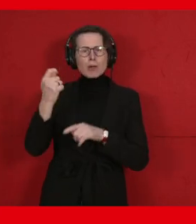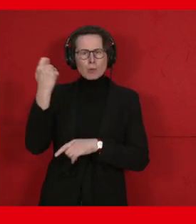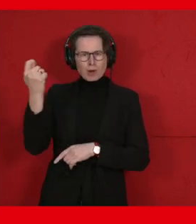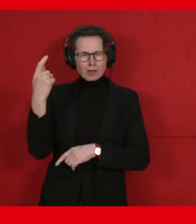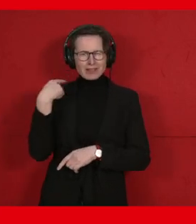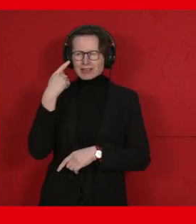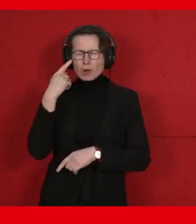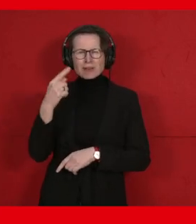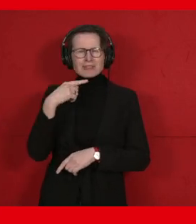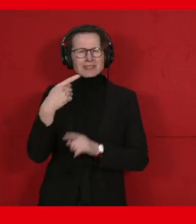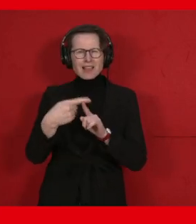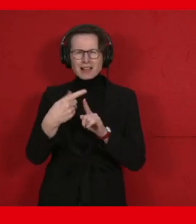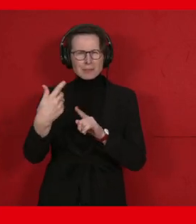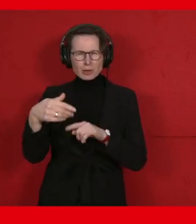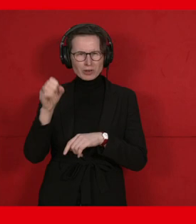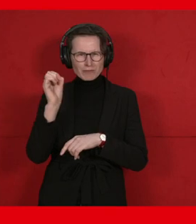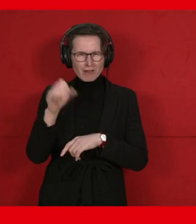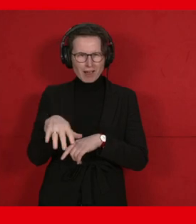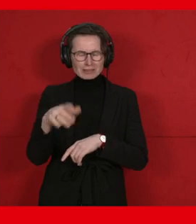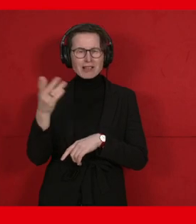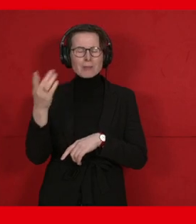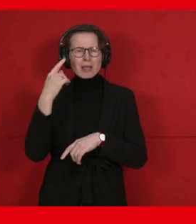Zahl verraten. Ich glaube, es waren 3 oder 4 oder 5